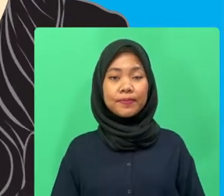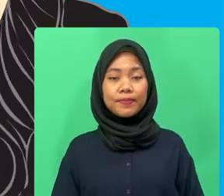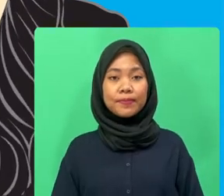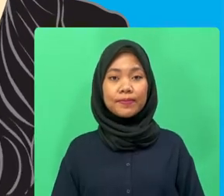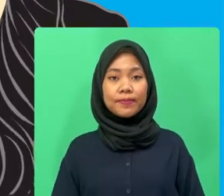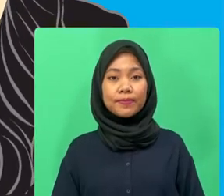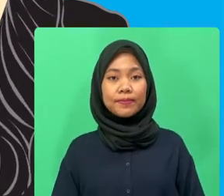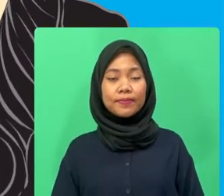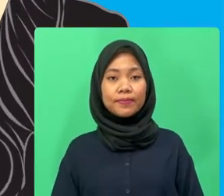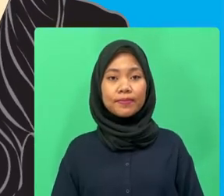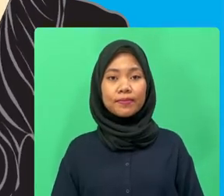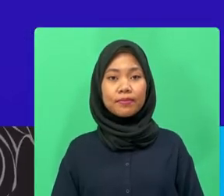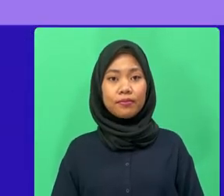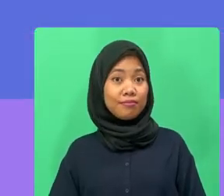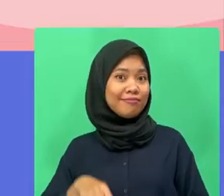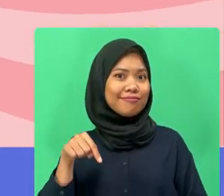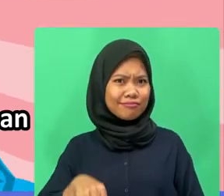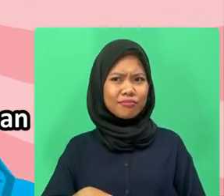yang dihadapinya.